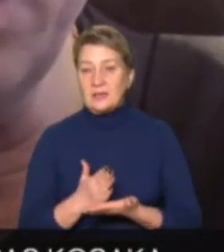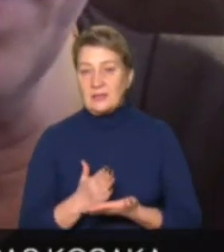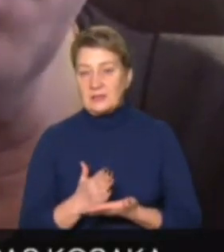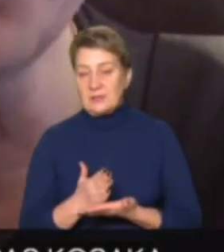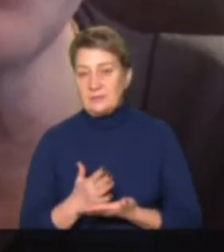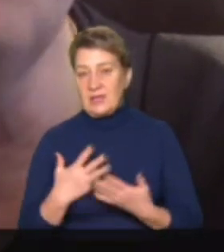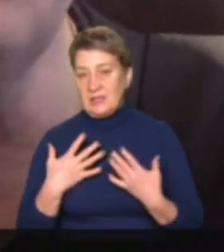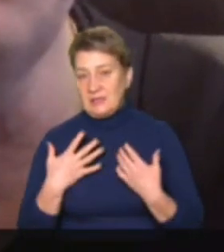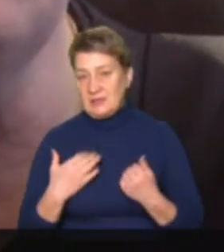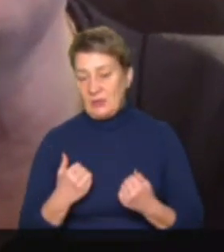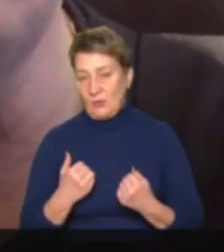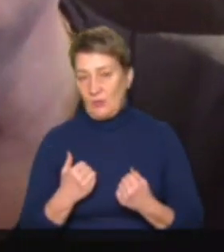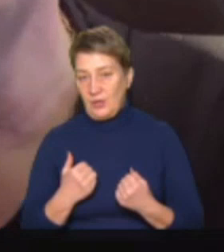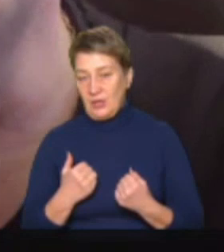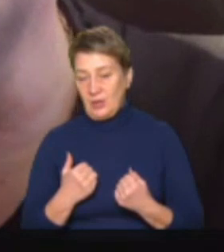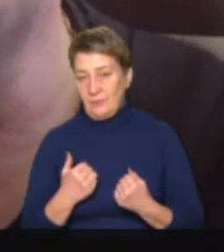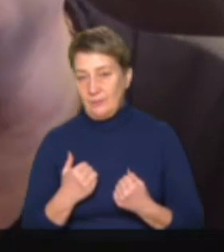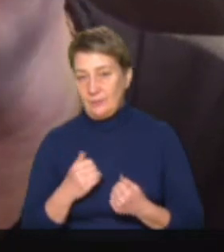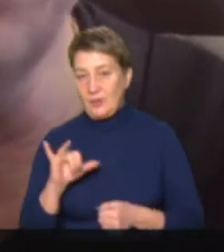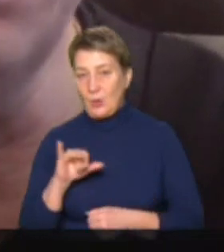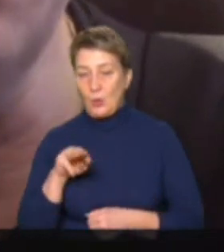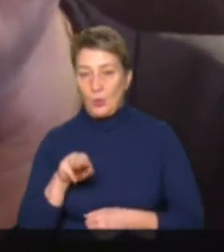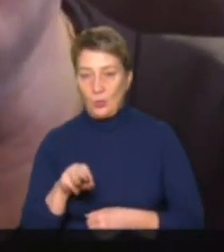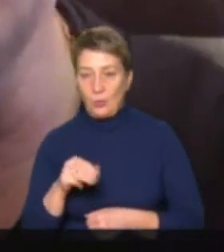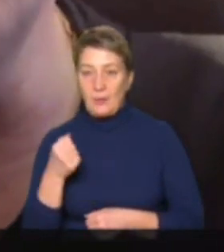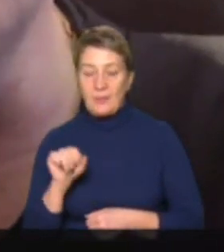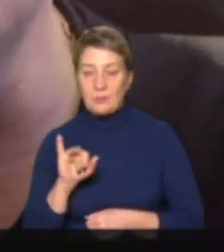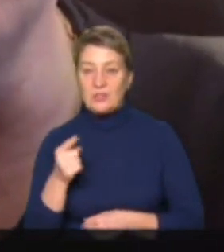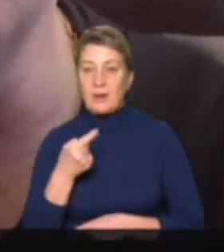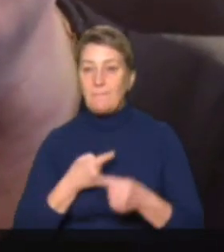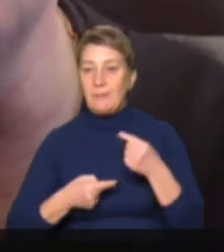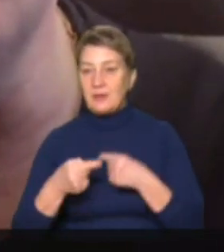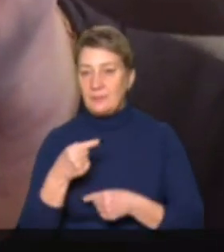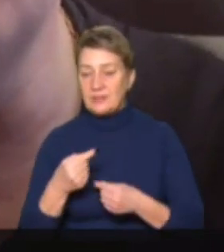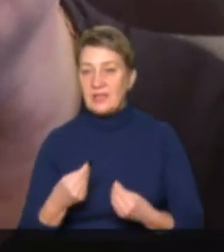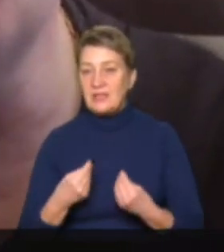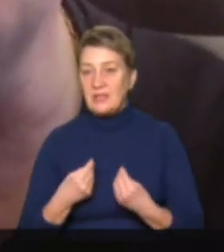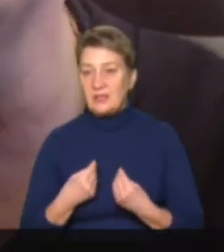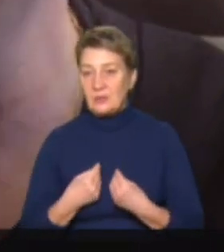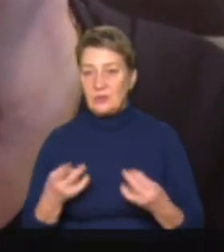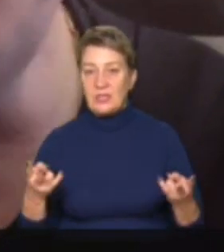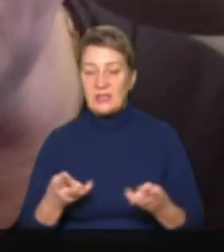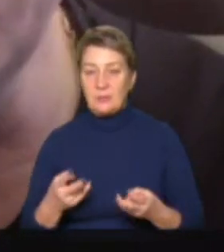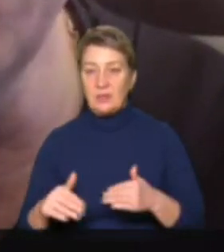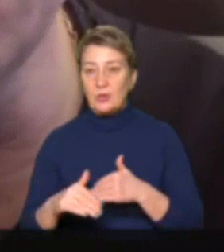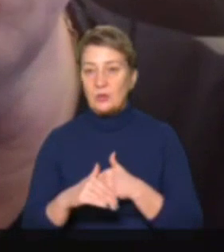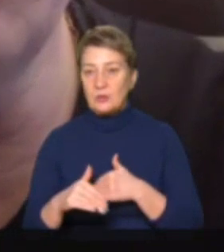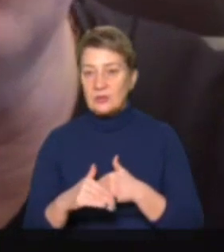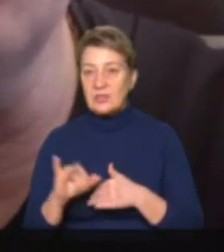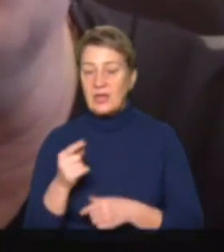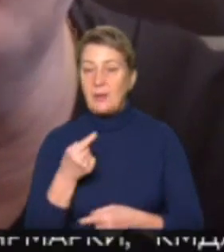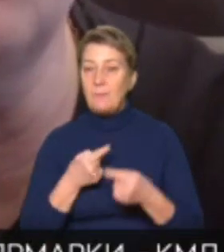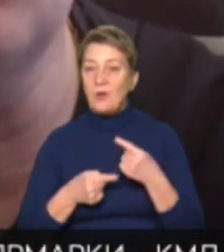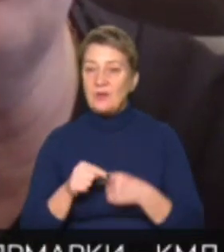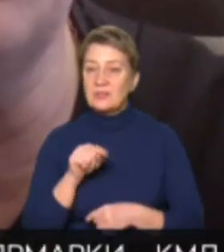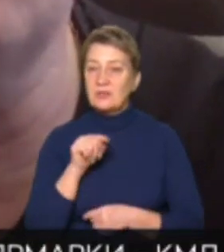здоровий глузд переможе, і вони і повернуться, і нададуть нам і необхідну допомогу, і повернуться до